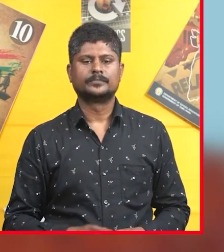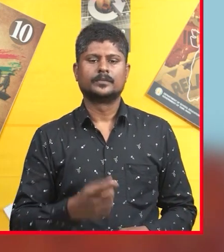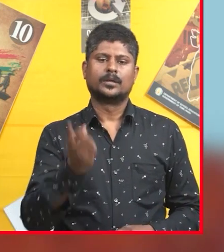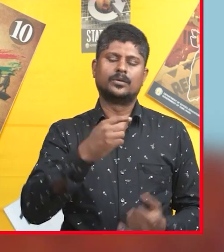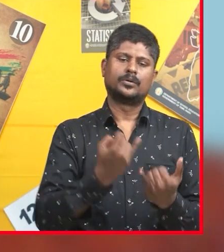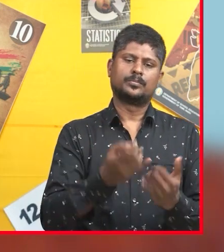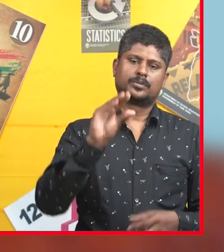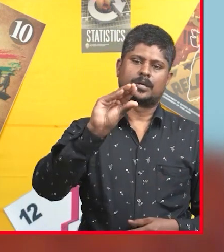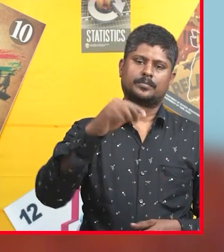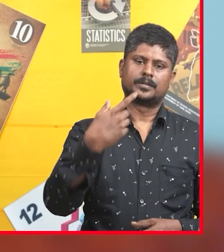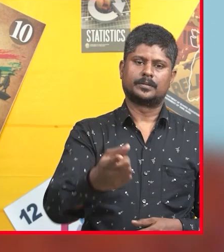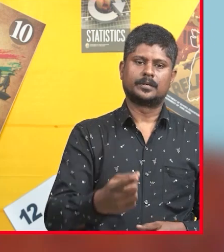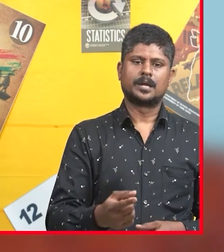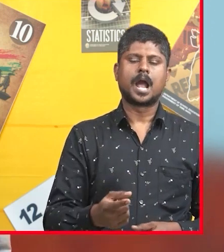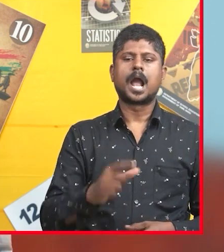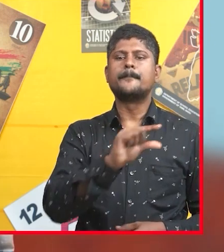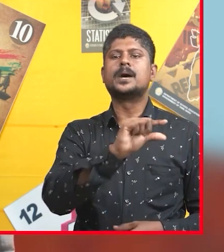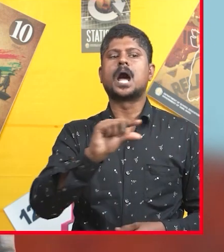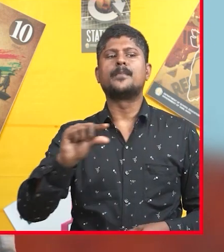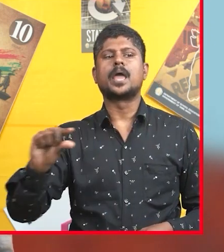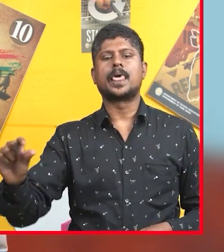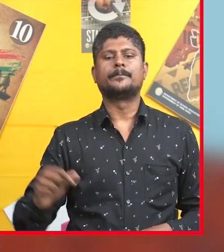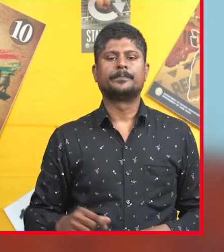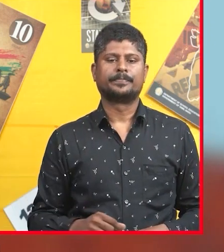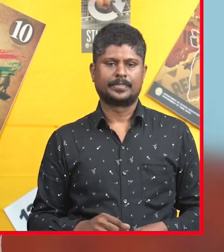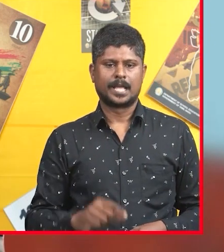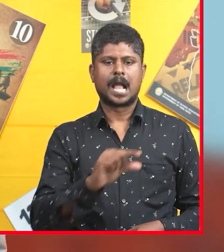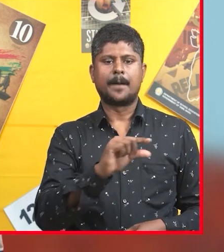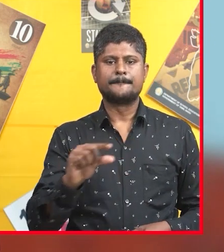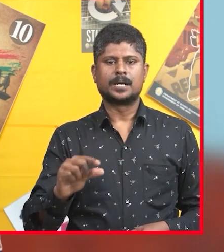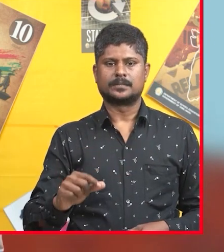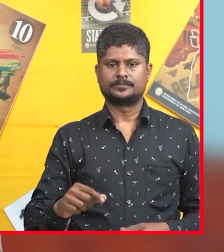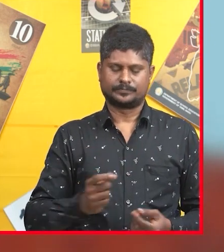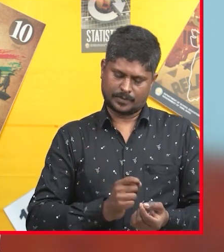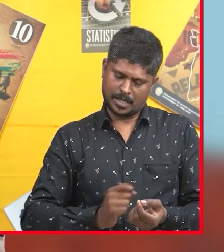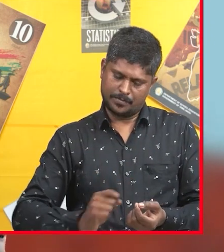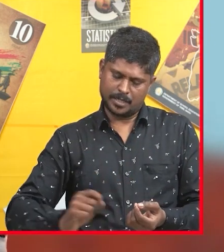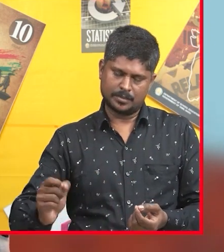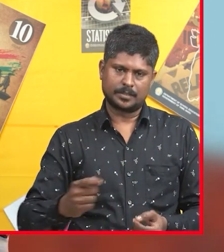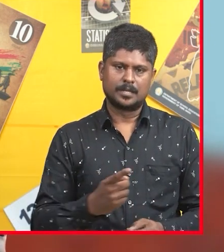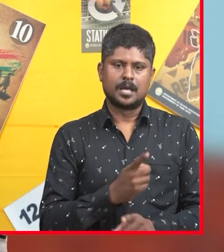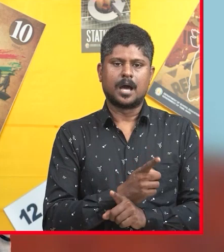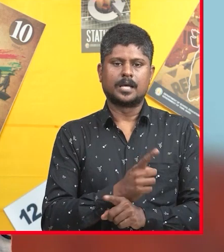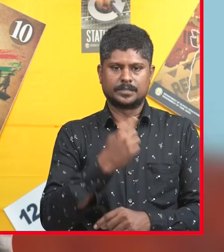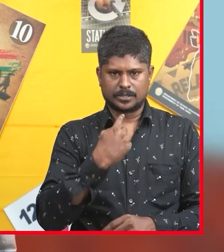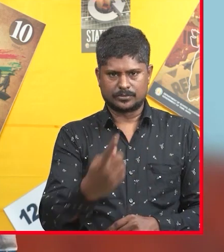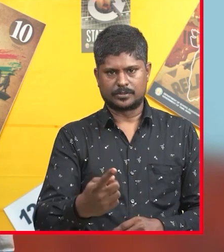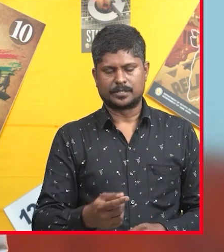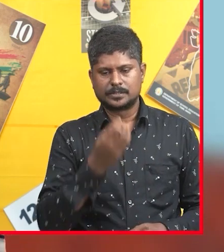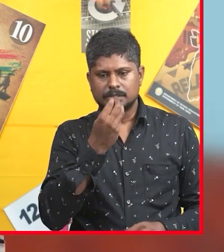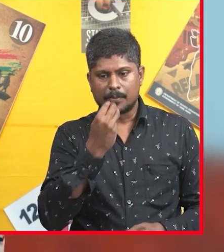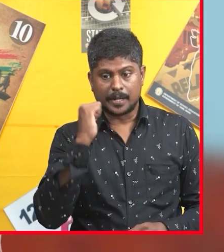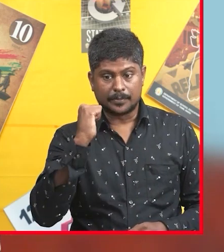நூல் என்ன அப்படின்னா கம்பராமாயணம். கம்பராமாயணத்துல கம்பர் விருந்தோம்பலின் சிறப்பை பத்தி எப்படி